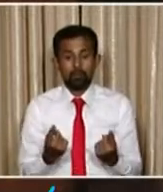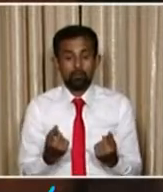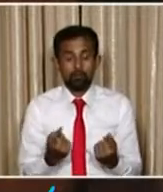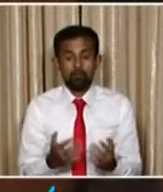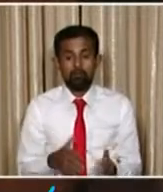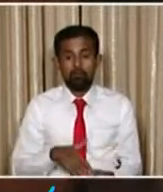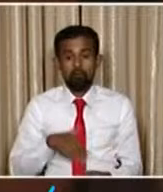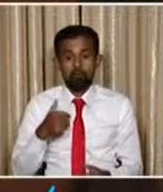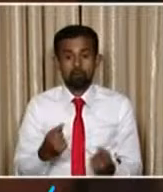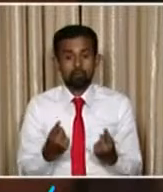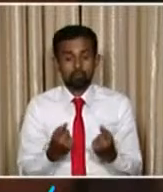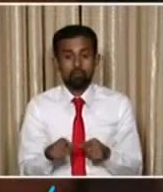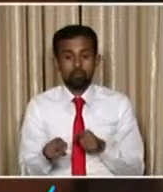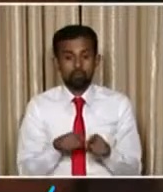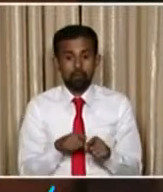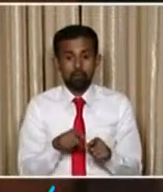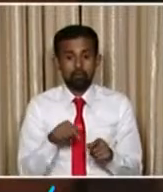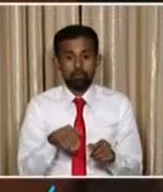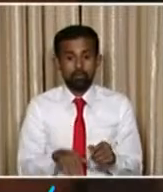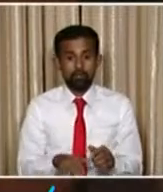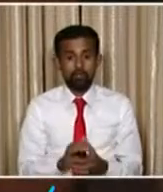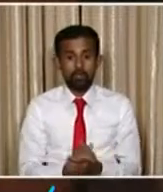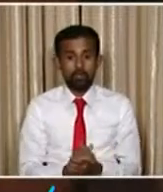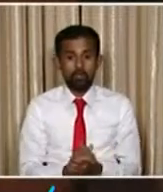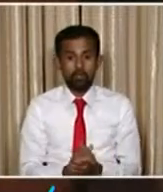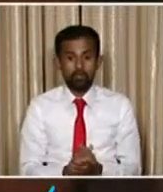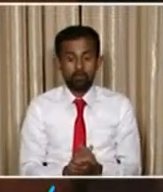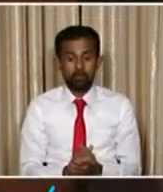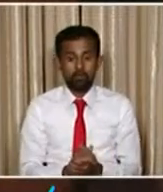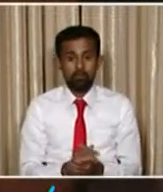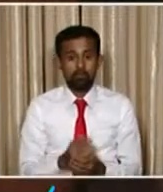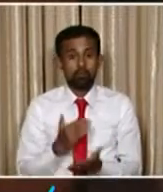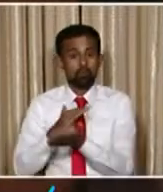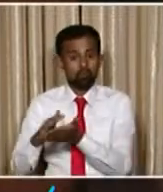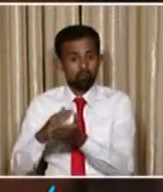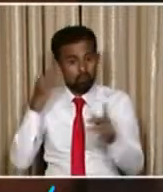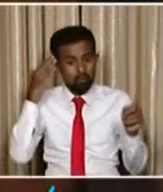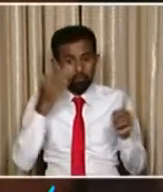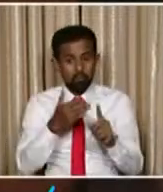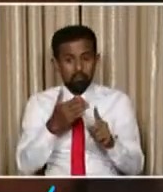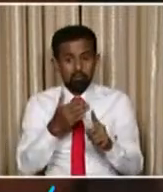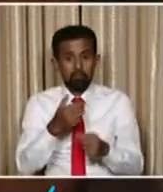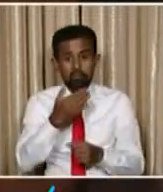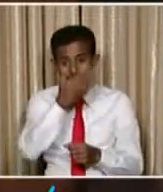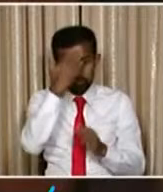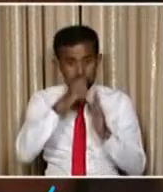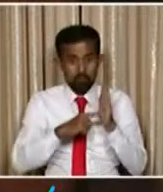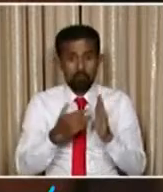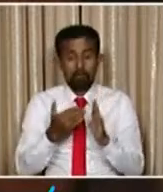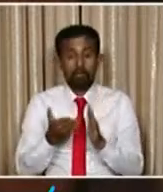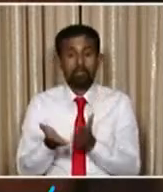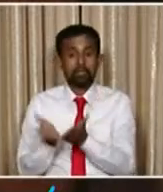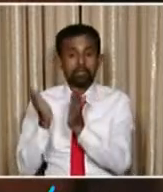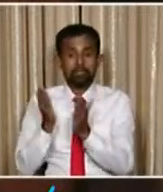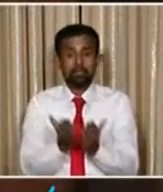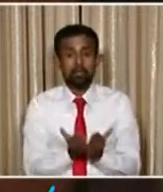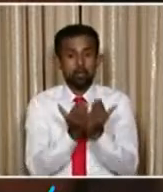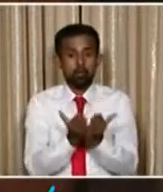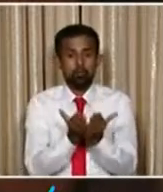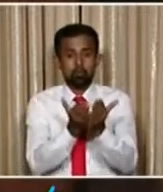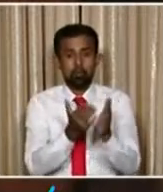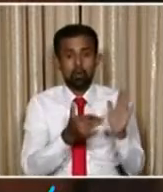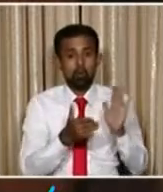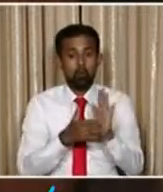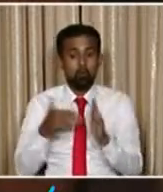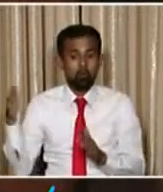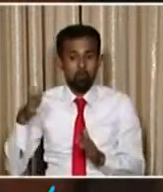ප්‍රධාන වශයෙන්ම අවස්ථාවක් ලෙස අපි කතා කරා මේ ෆෙරි සර්විස් එක පිළිබඳව. මේ යාපනයේ ඉඳන් ඉන්දියාවට යන ෆෙරි සර්විස් එක නැත්නම් මන්නාරමේ ඉන්දියාවට